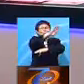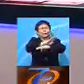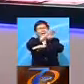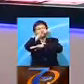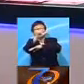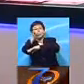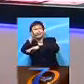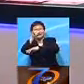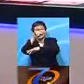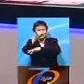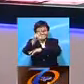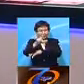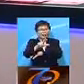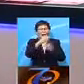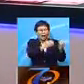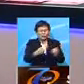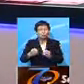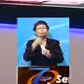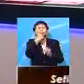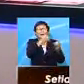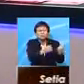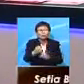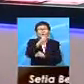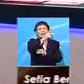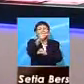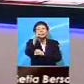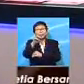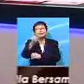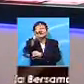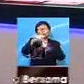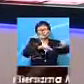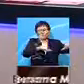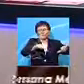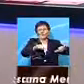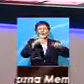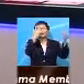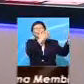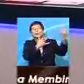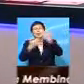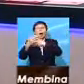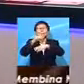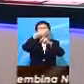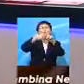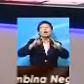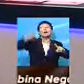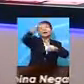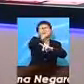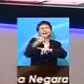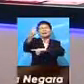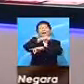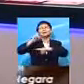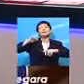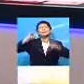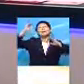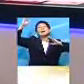4 hari anjuran Kementerian Komunikasi dan Multimedia itu merupakan salah satu aktiviti mewarnai Bulan Kebangsaan dan Hari Malaysia